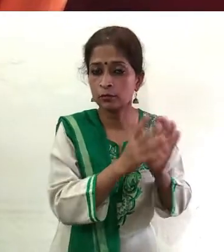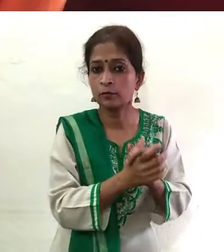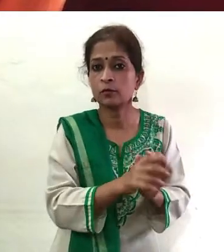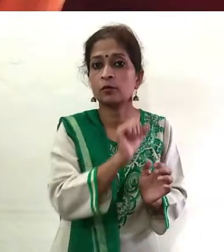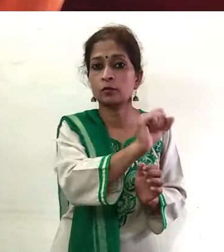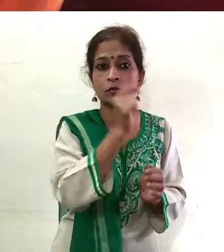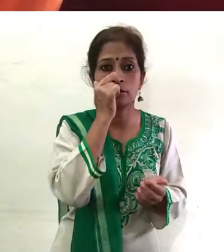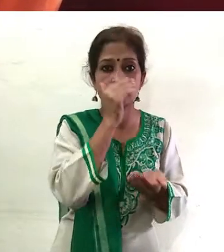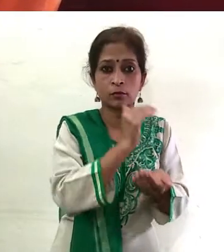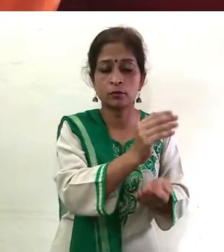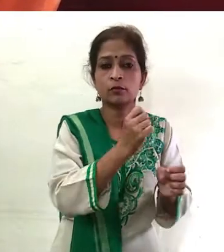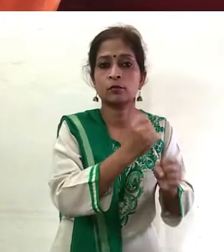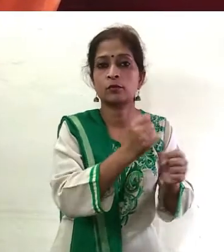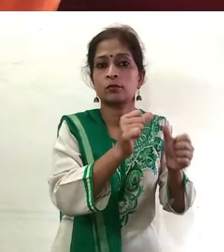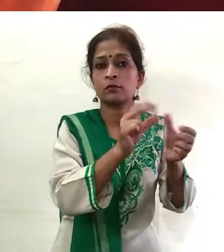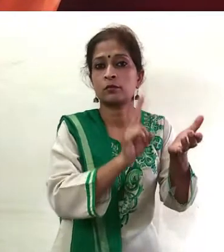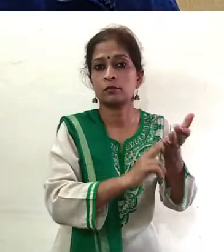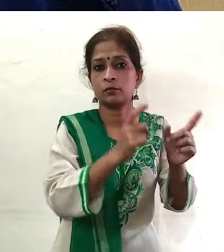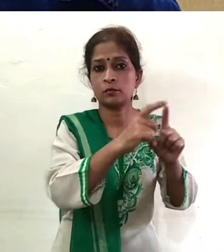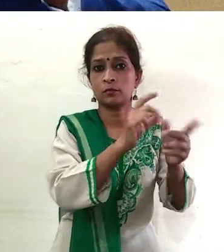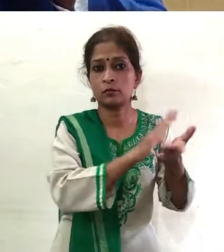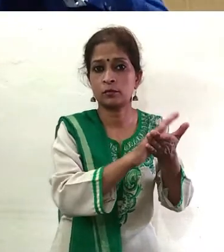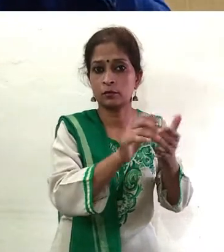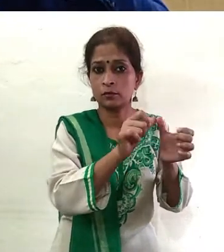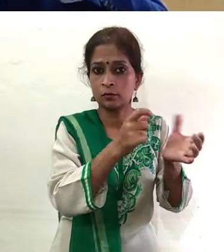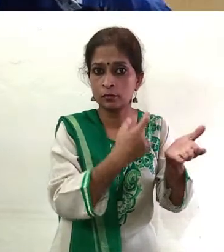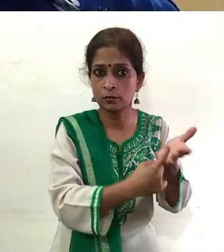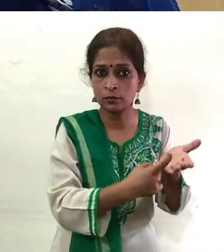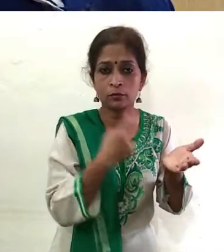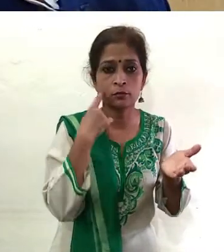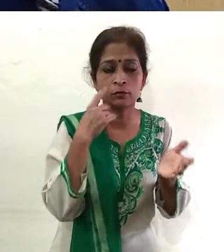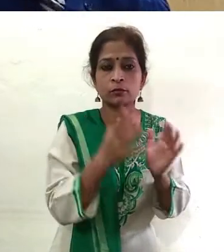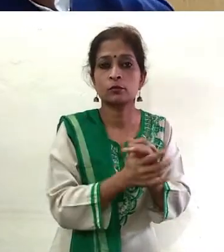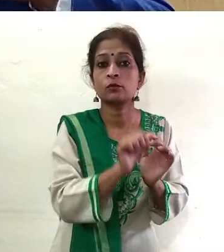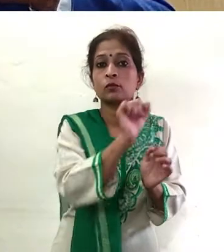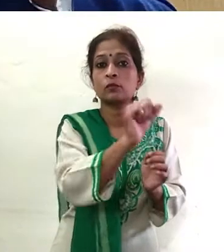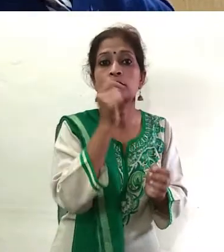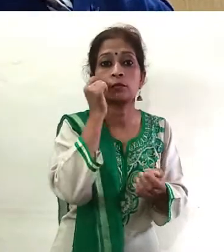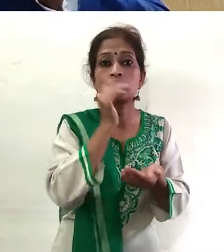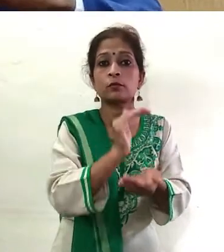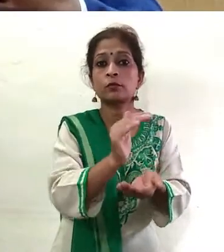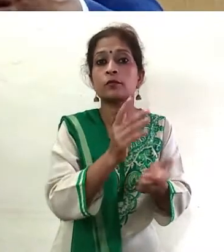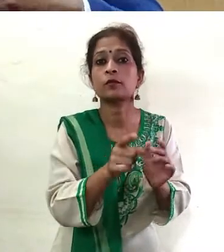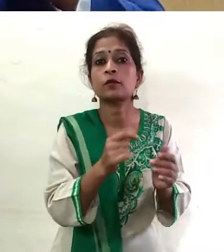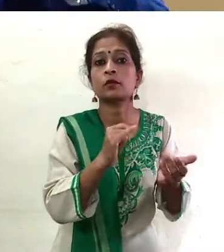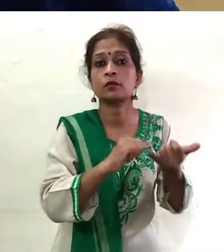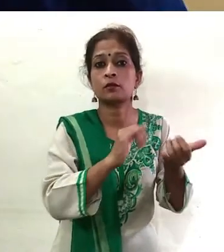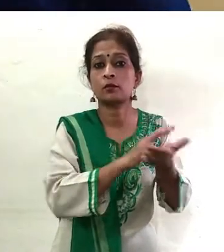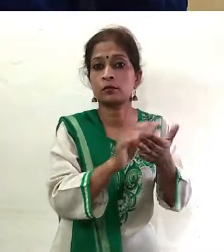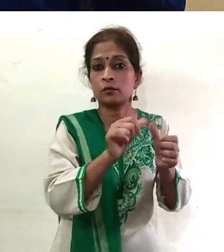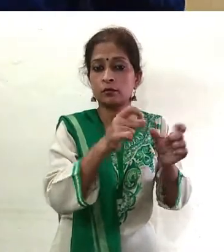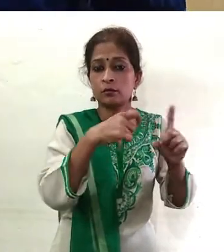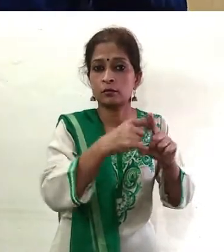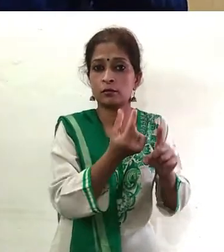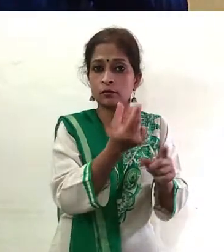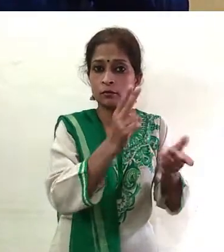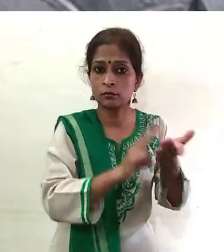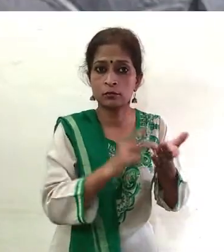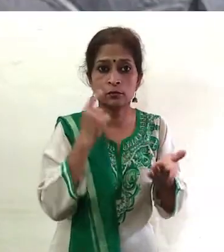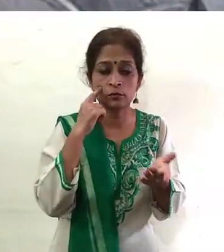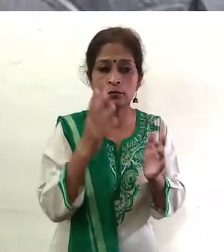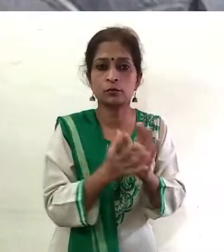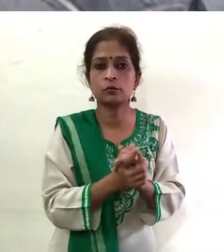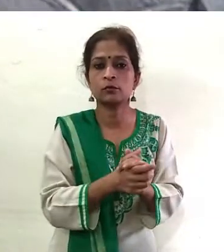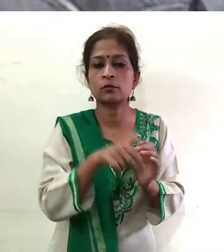ने है तो यह कहानी यह बोलता है कि हमारे गौरव पितामह भीष्म के साथ अपने